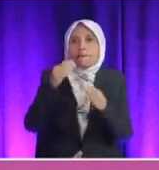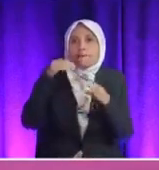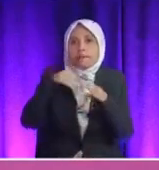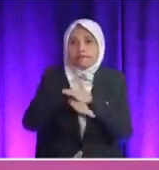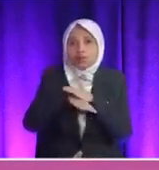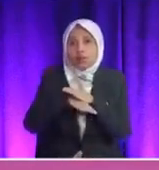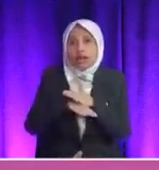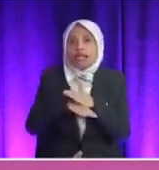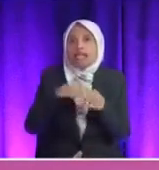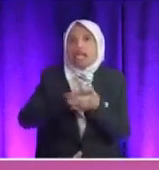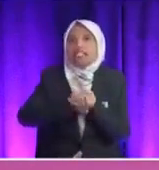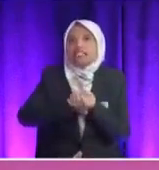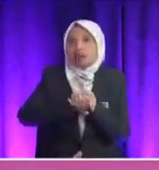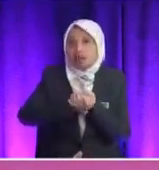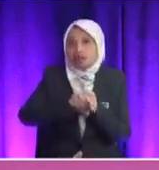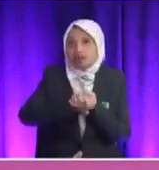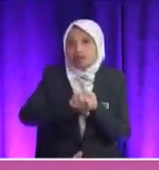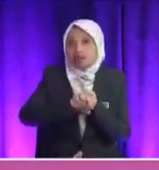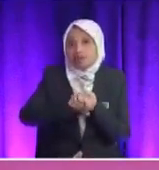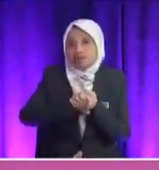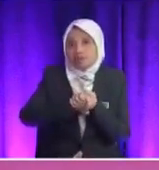sabun ah ah